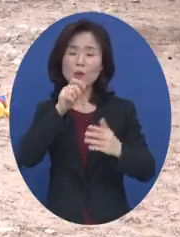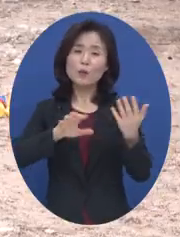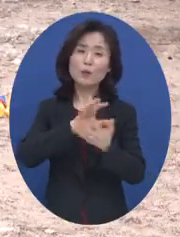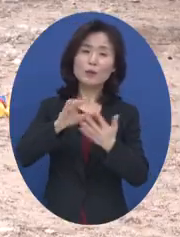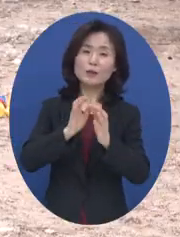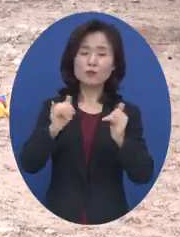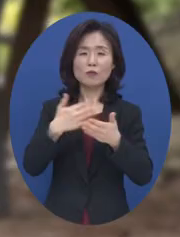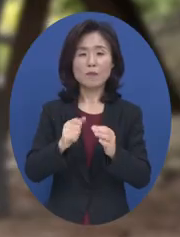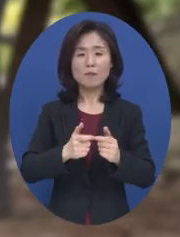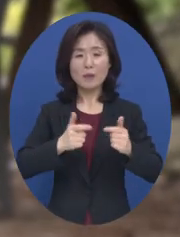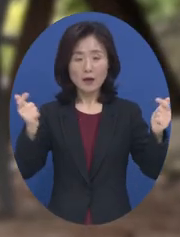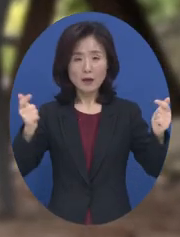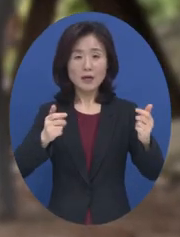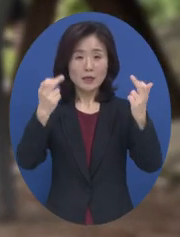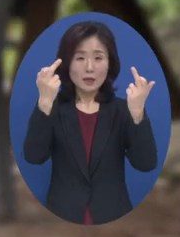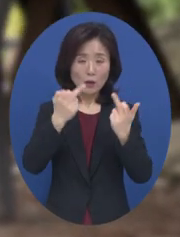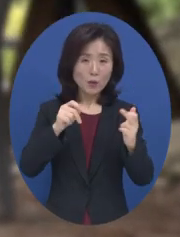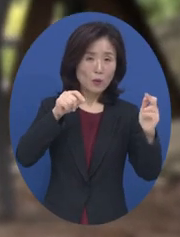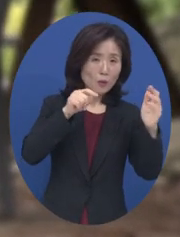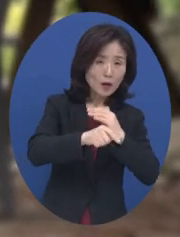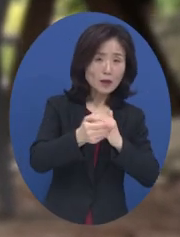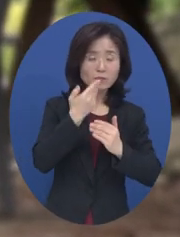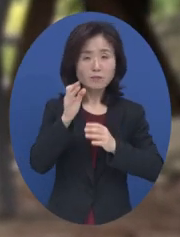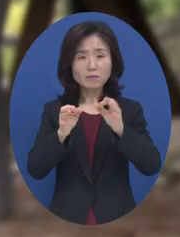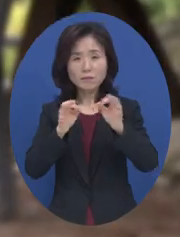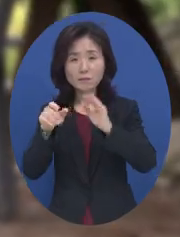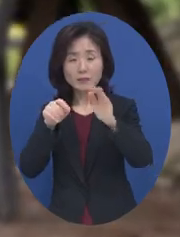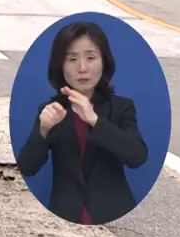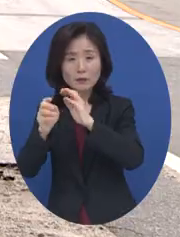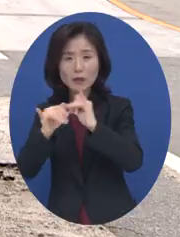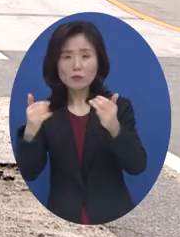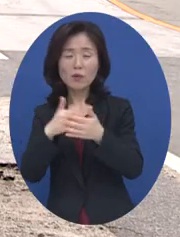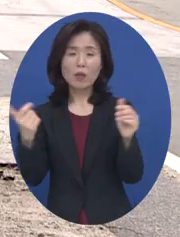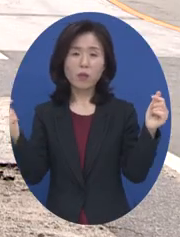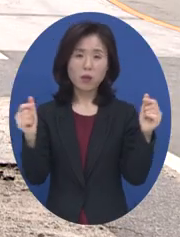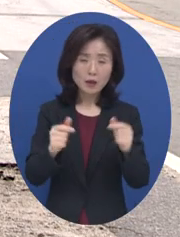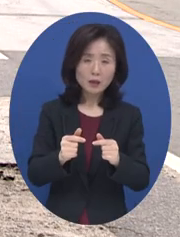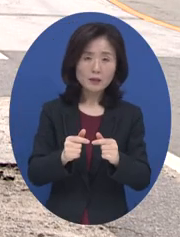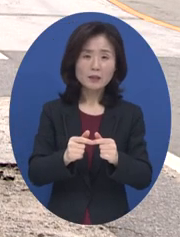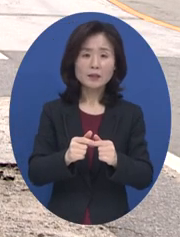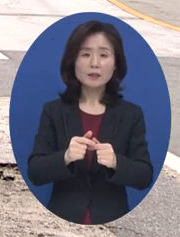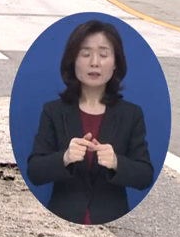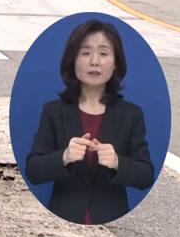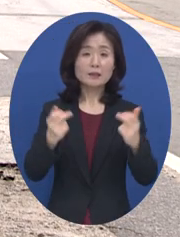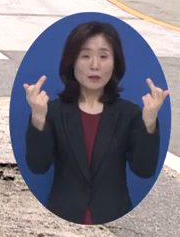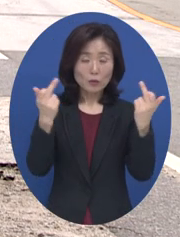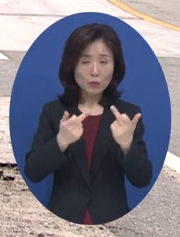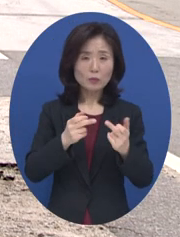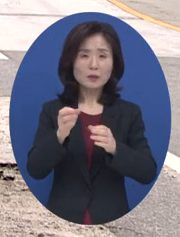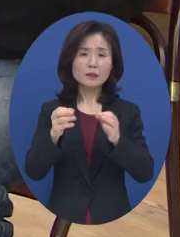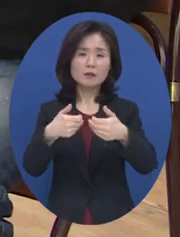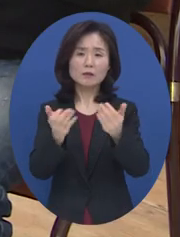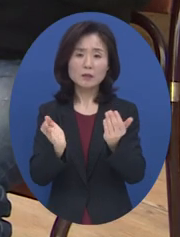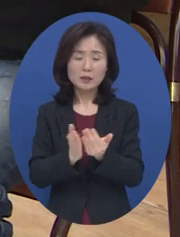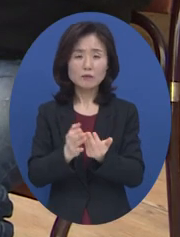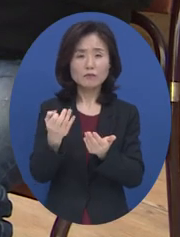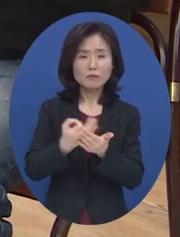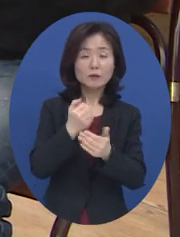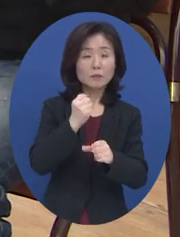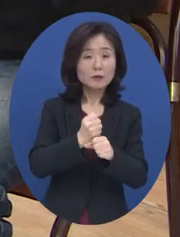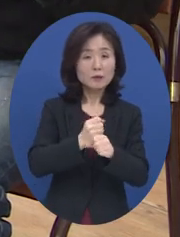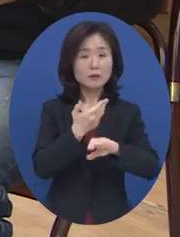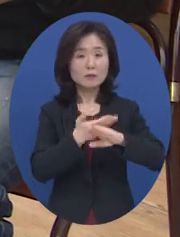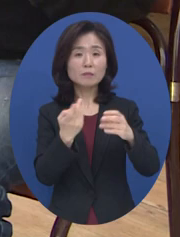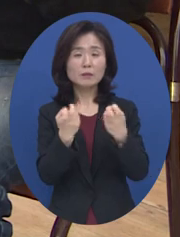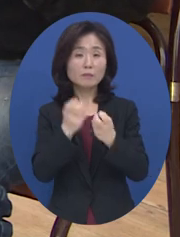많아졌습니다 계곡을 즐기기 위해 음식점을 찾는 이들이 주면서 백운계곡 상인 회는 수익을 창출할 수 있는